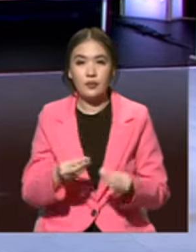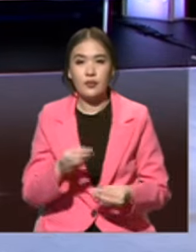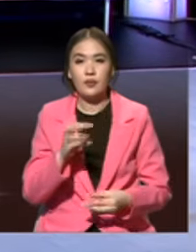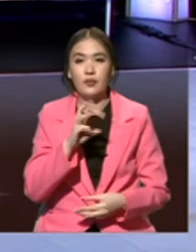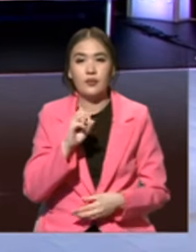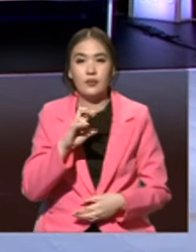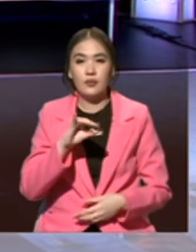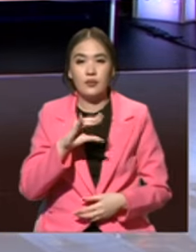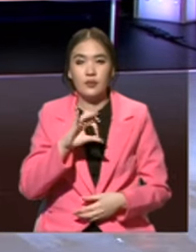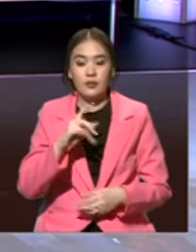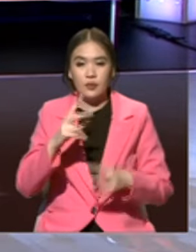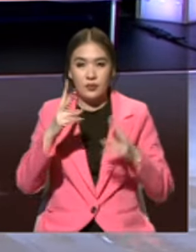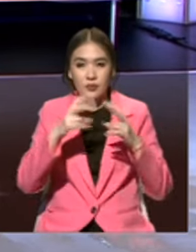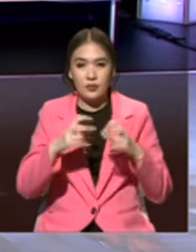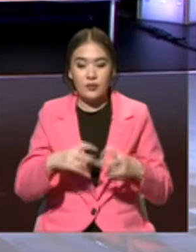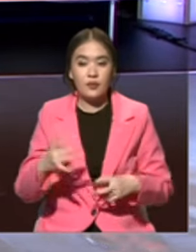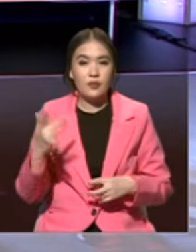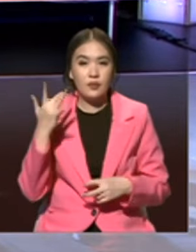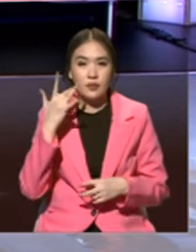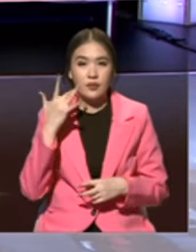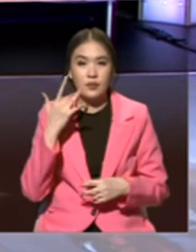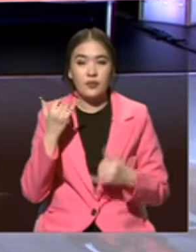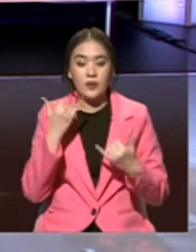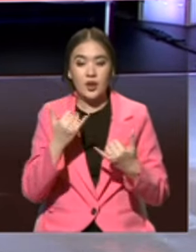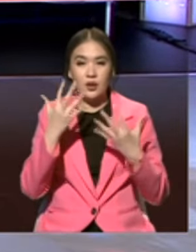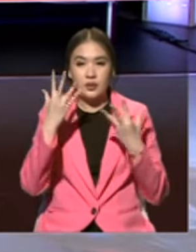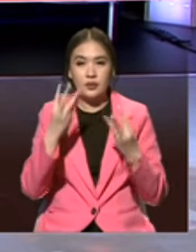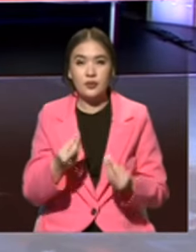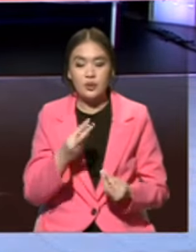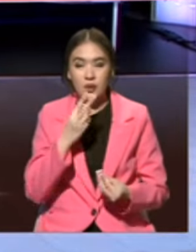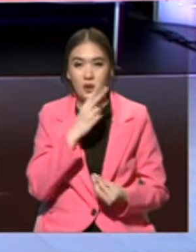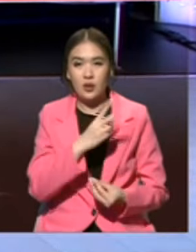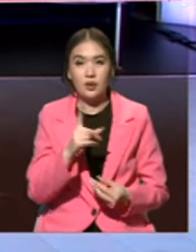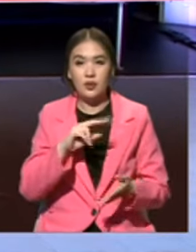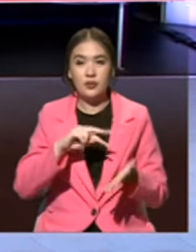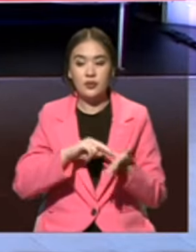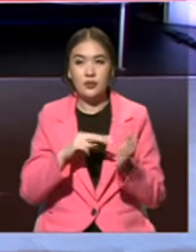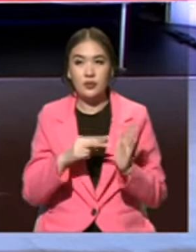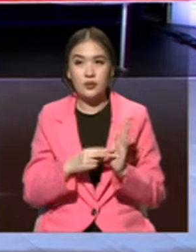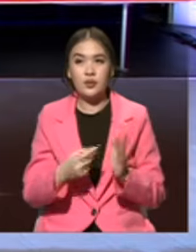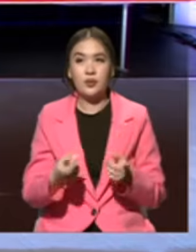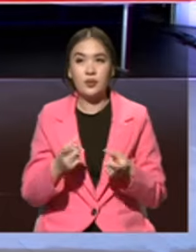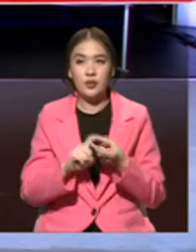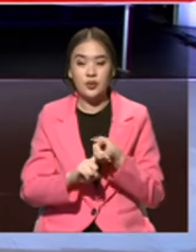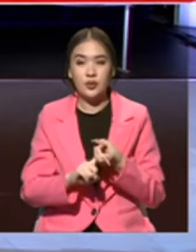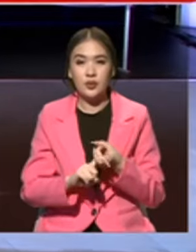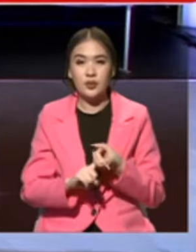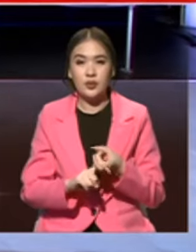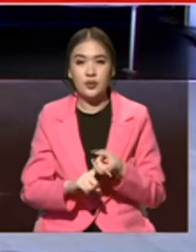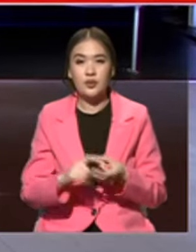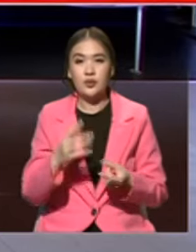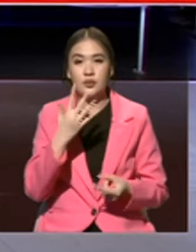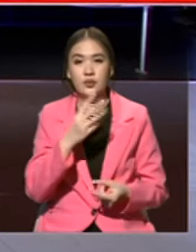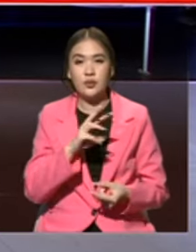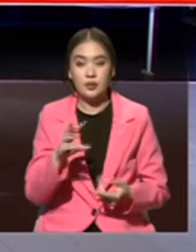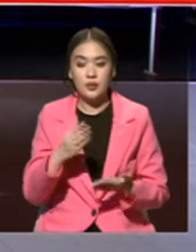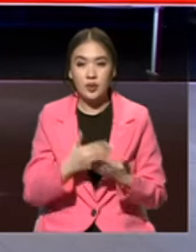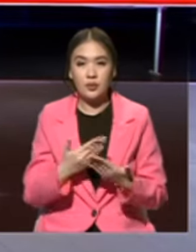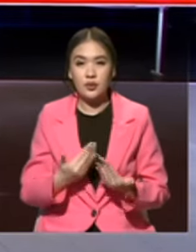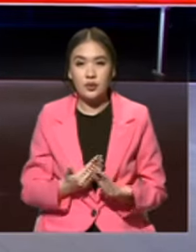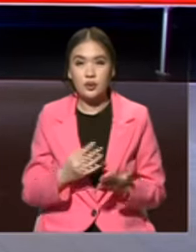мониторинг жүргіземіз, камералды мониторинг жүргіземіз. Бүгінгі күні қарап отырсақ, жоспар бойынша 5 миллион тұрса, соның